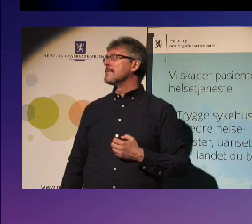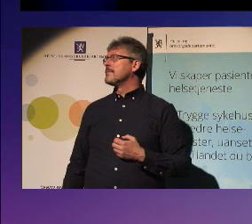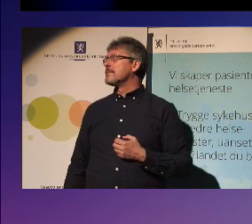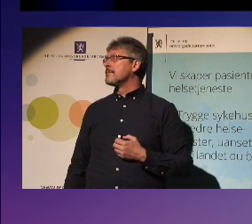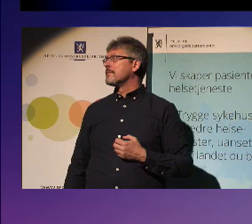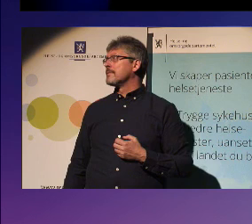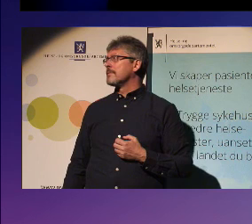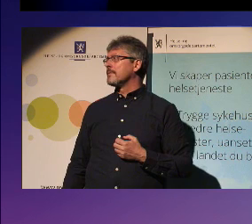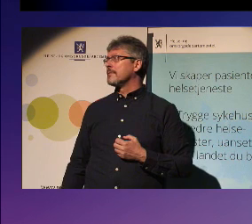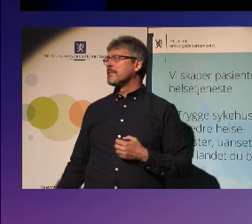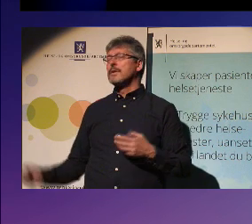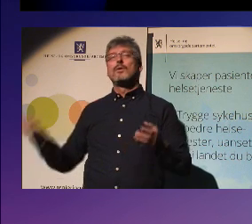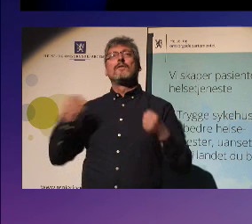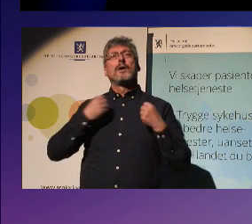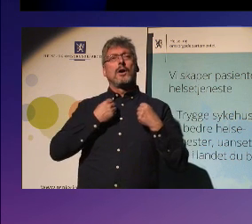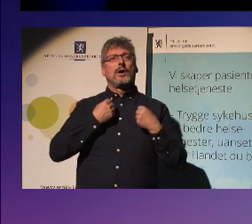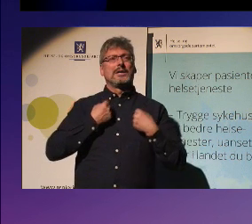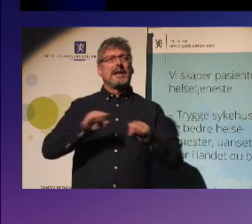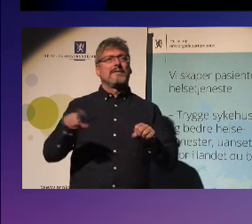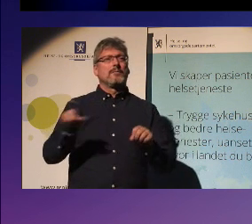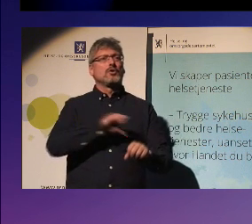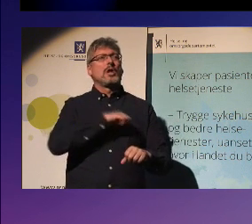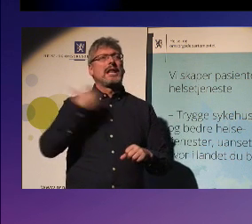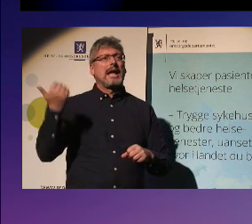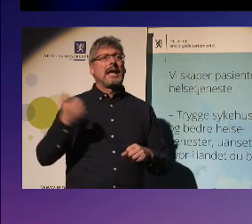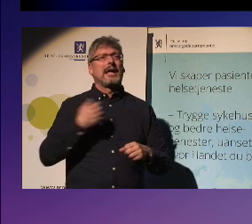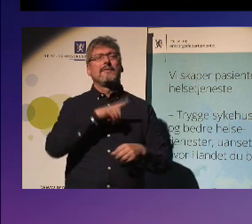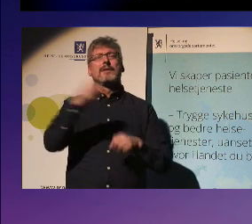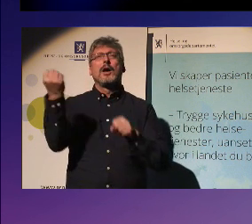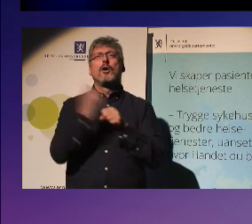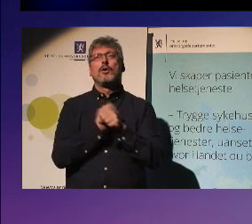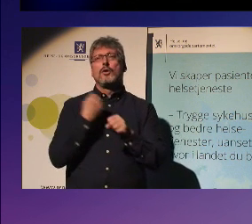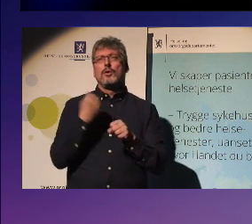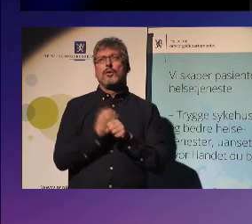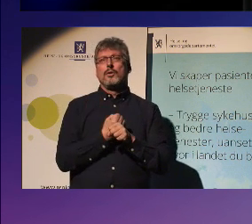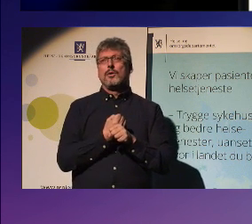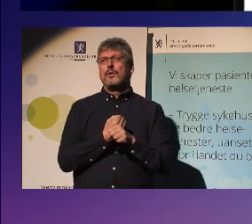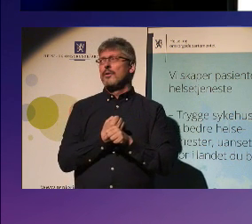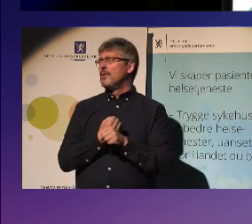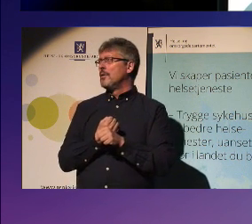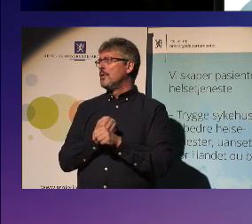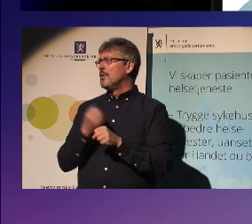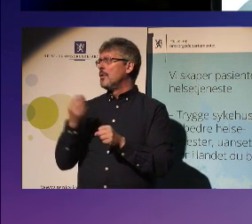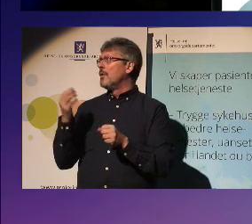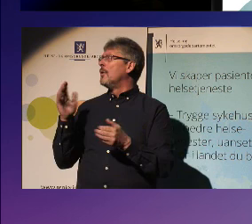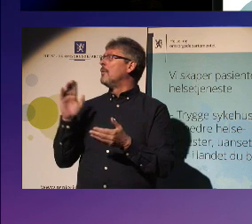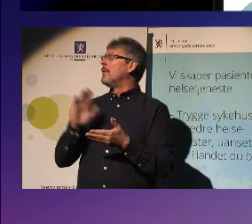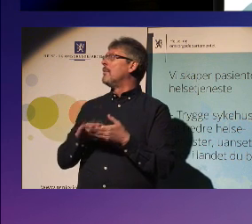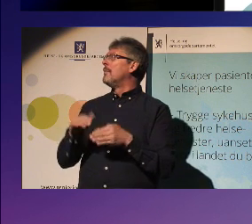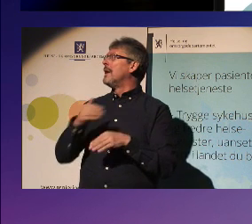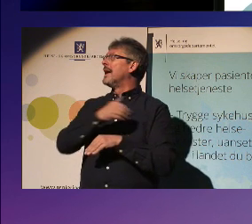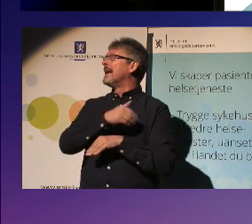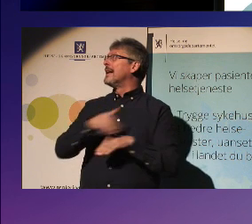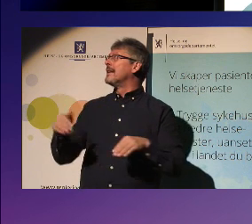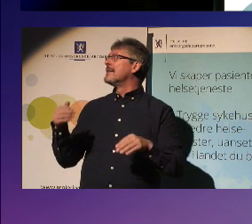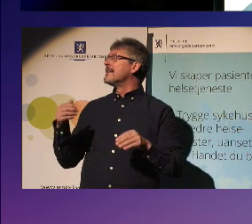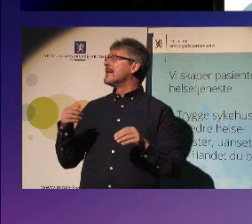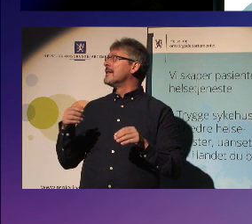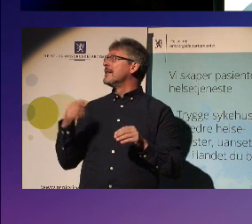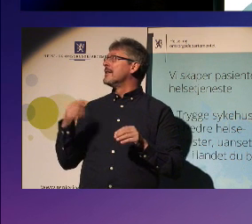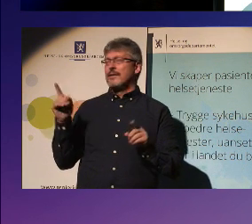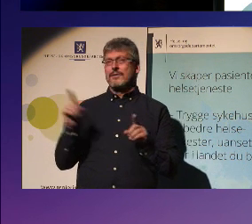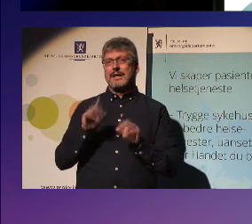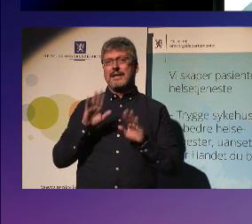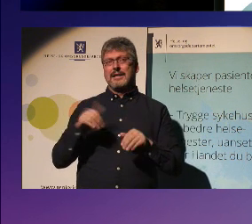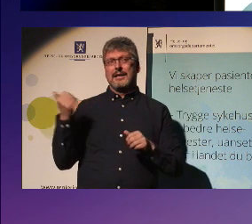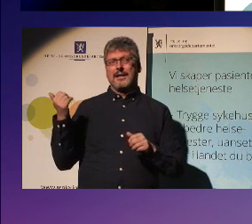Når vi har holdt på såpass lenge, så har vi jo da jobbet med gevinster, der vi jobber mye med det, og legger jo litt i mandatet som vi